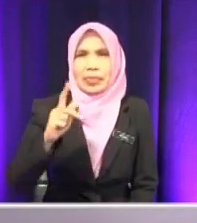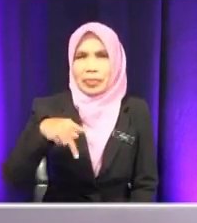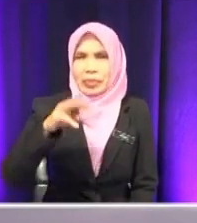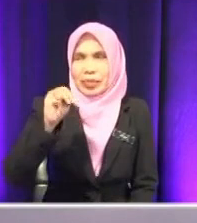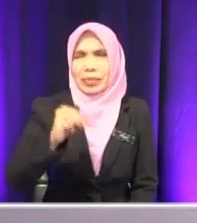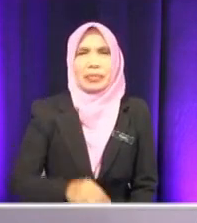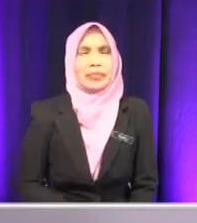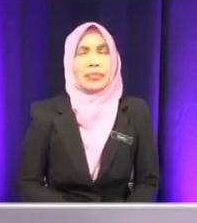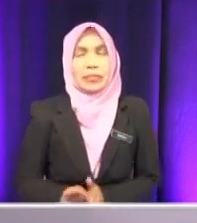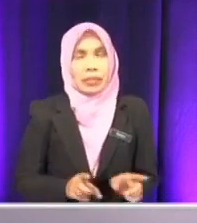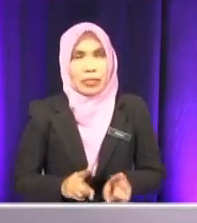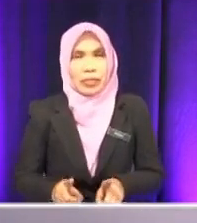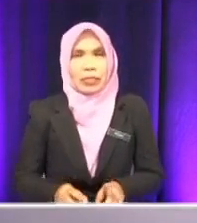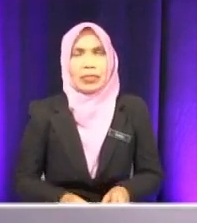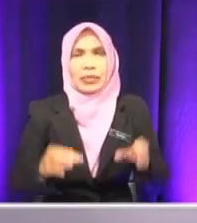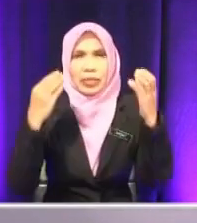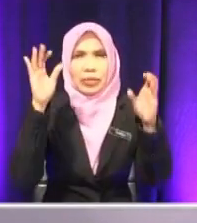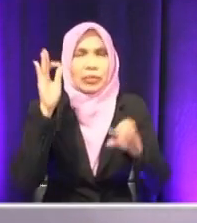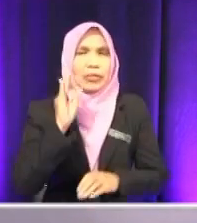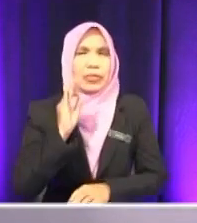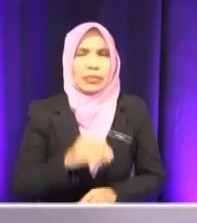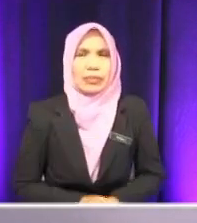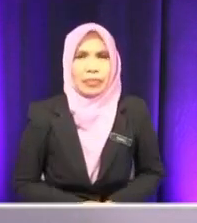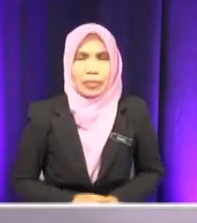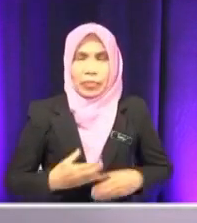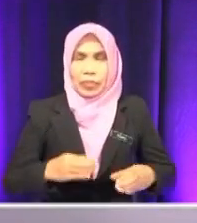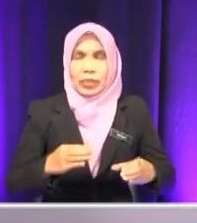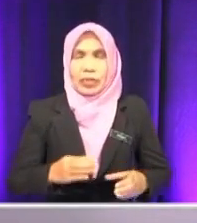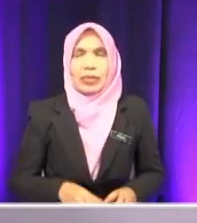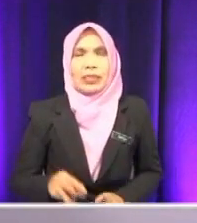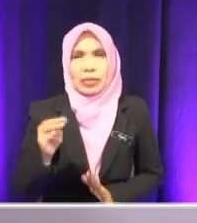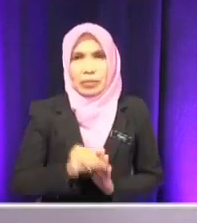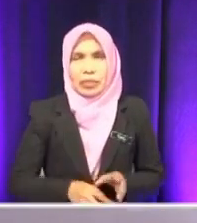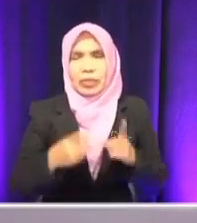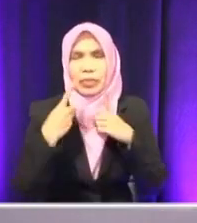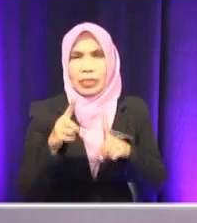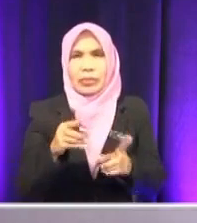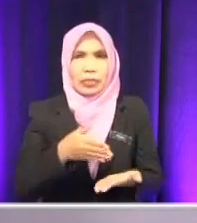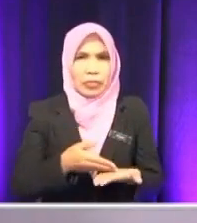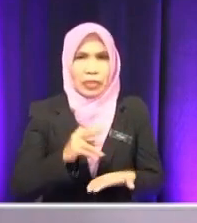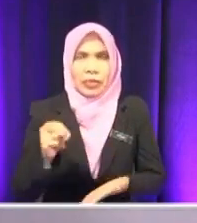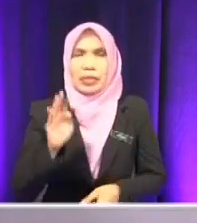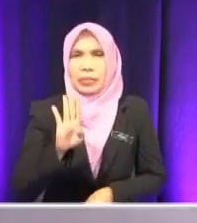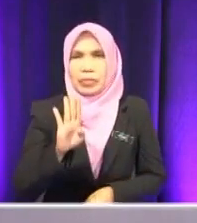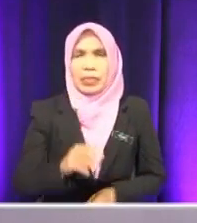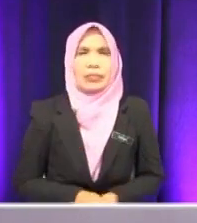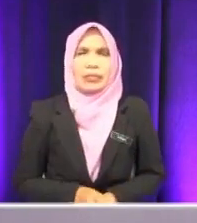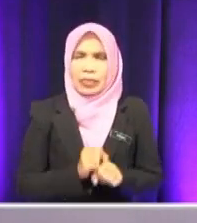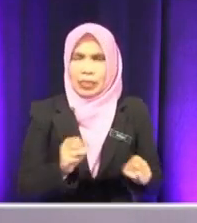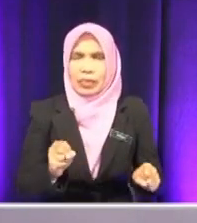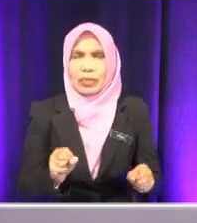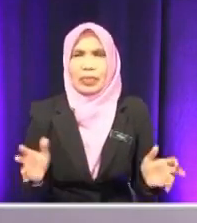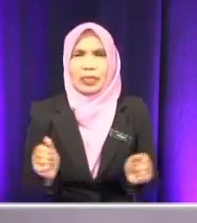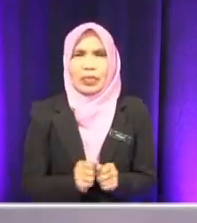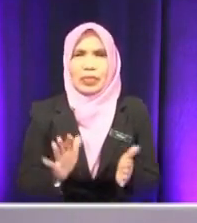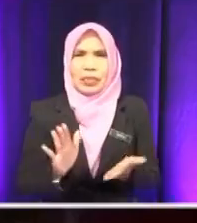melihat kepada teknik untuk menjawab bahagian di jadi pastikan membuat semua ataupun cocok SBM sedia dengan kertas dan